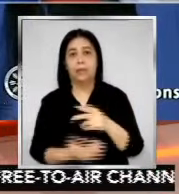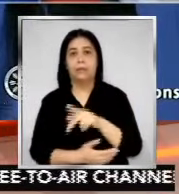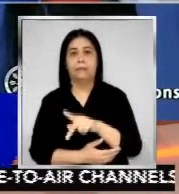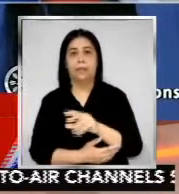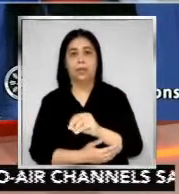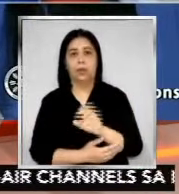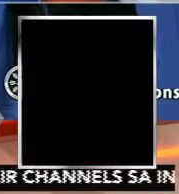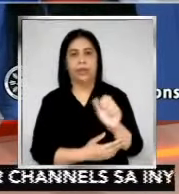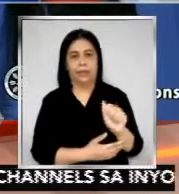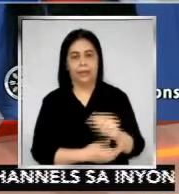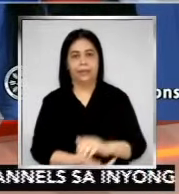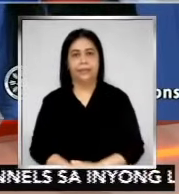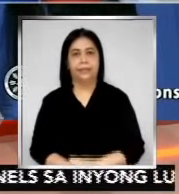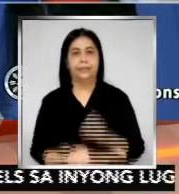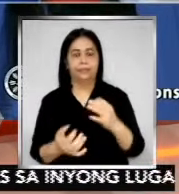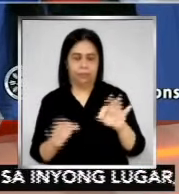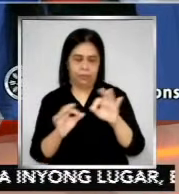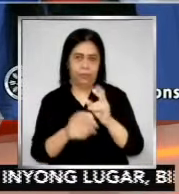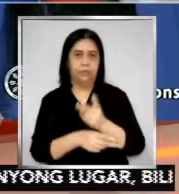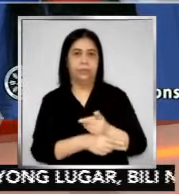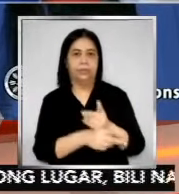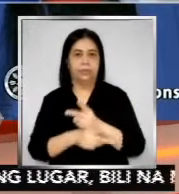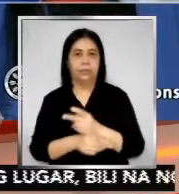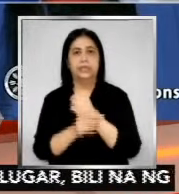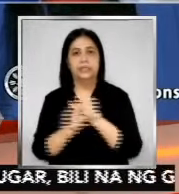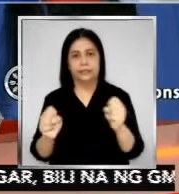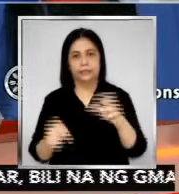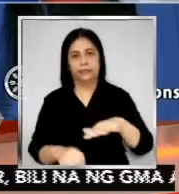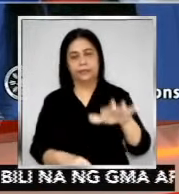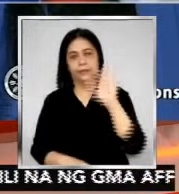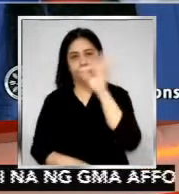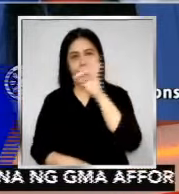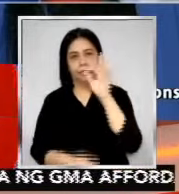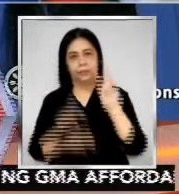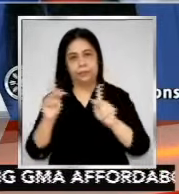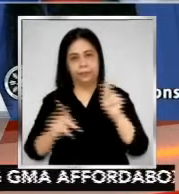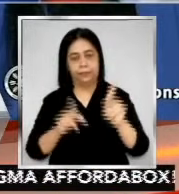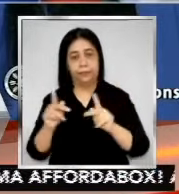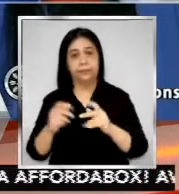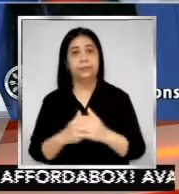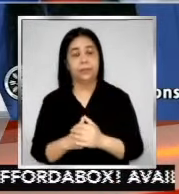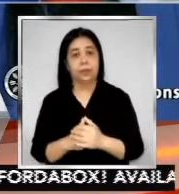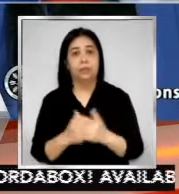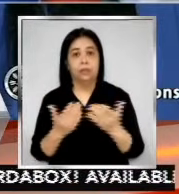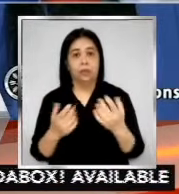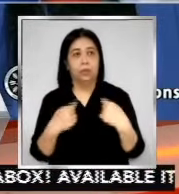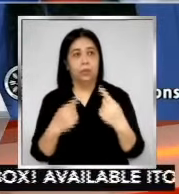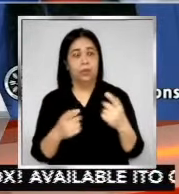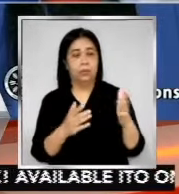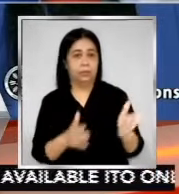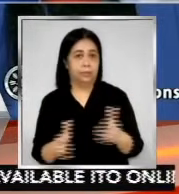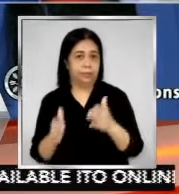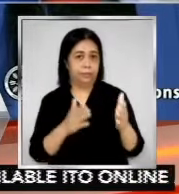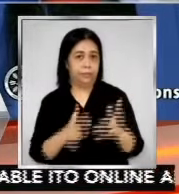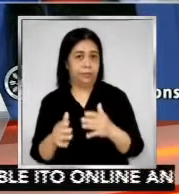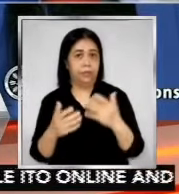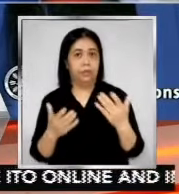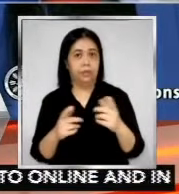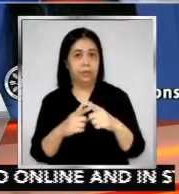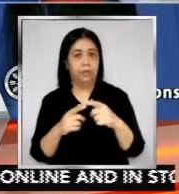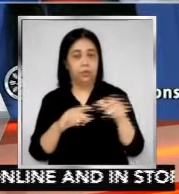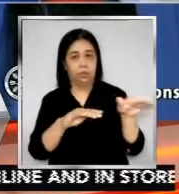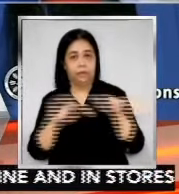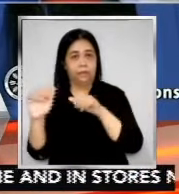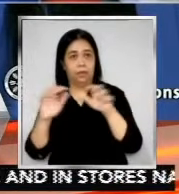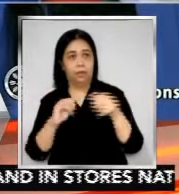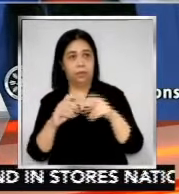para mapangalagaan na ang kaligtasan ng ating mga kababayan. Siyempre, habang naghahanda tayo na i-evacuate at repatriate